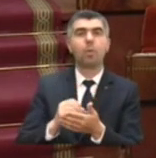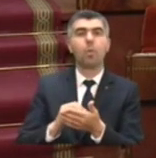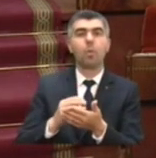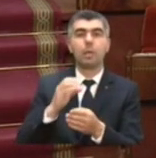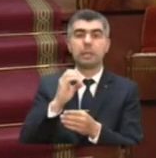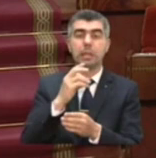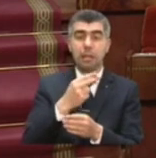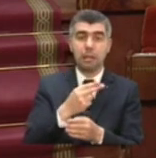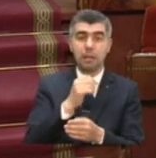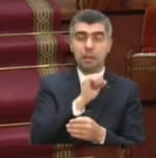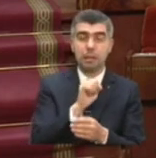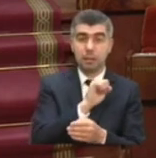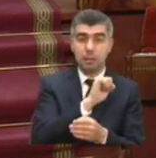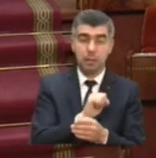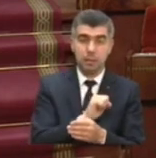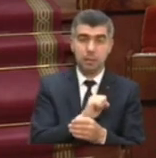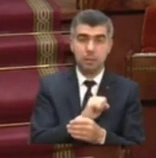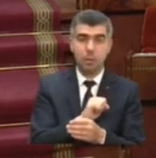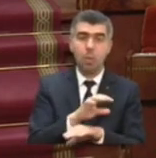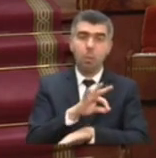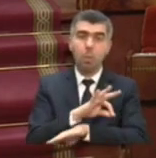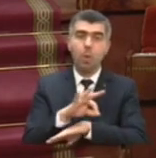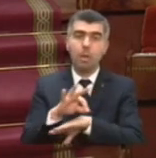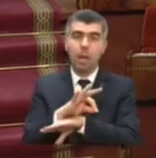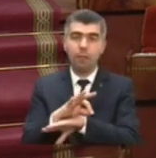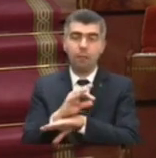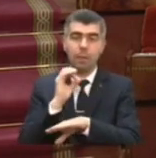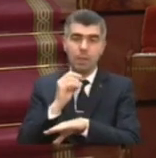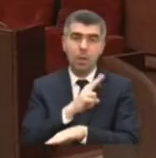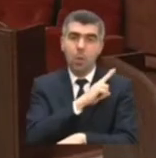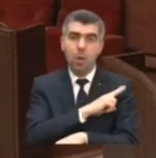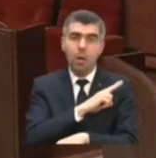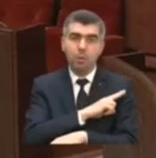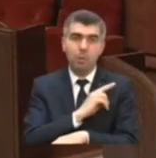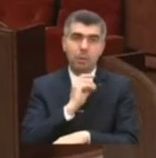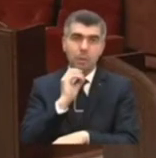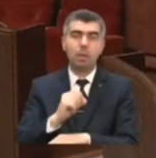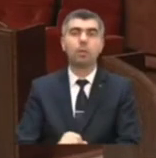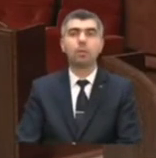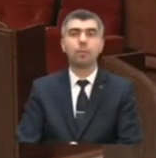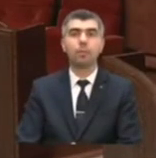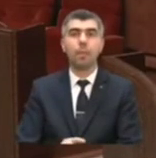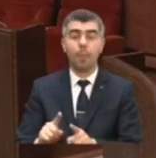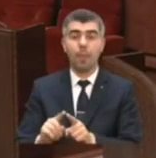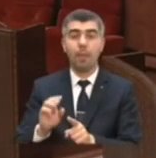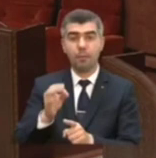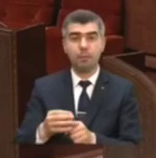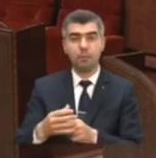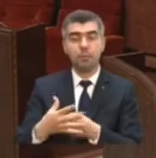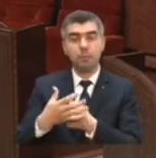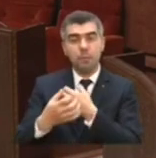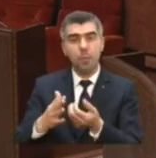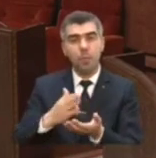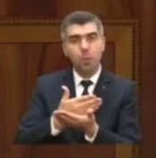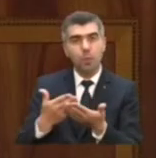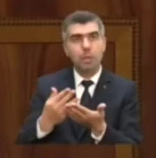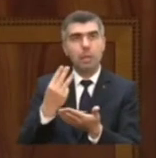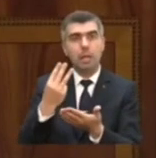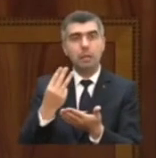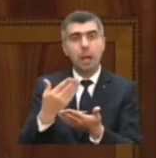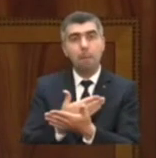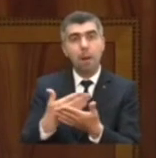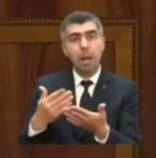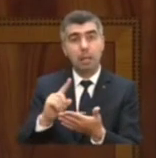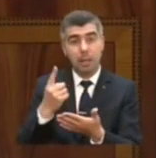السينسس والكنوبس، وماشي التامين الخاص. التامين الخاص الا بغى يمشي يدير التكميلي يدير التكميلي، يجب استرجاع هذيك 3 مليار ديال الدرهم. كتلقاو صعوبه